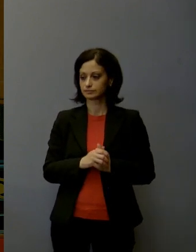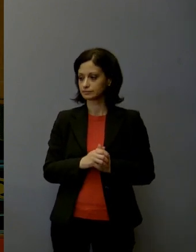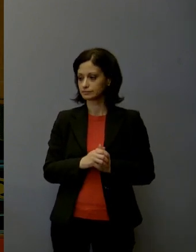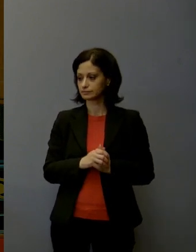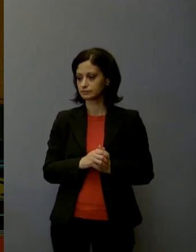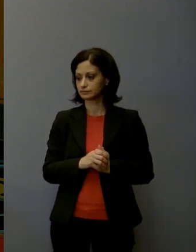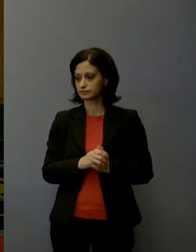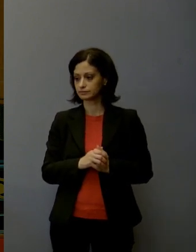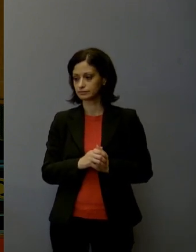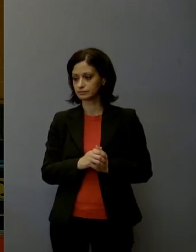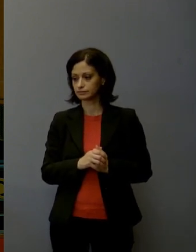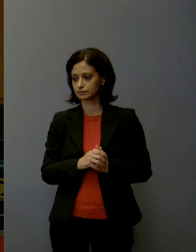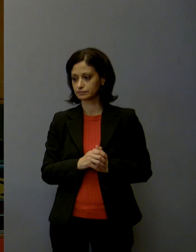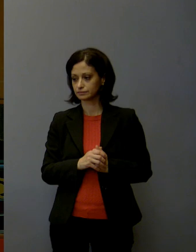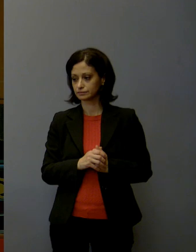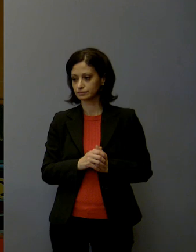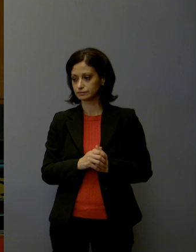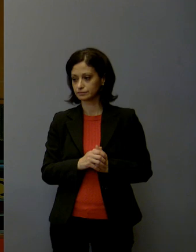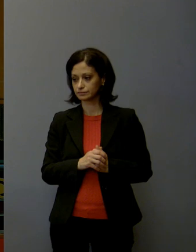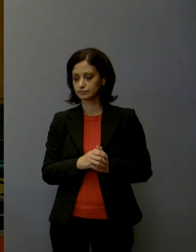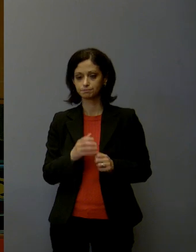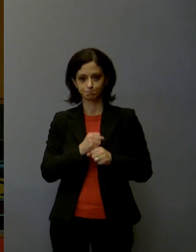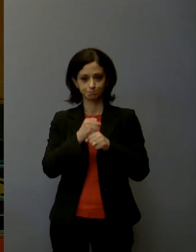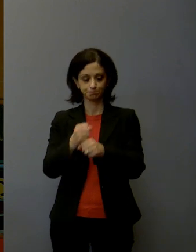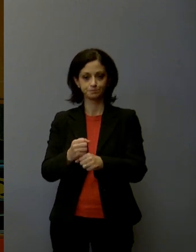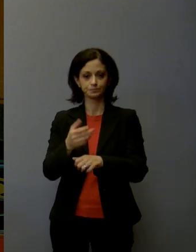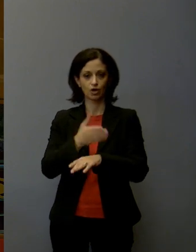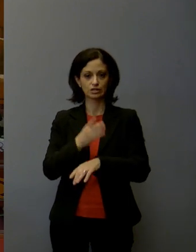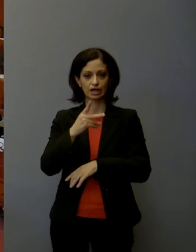consigliere consigliere Cavour le do la parola prego